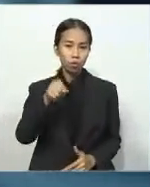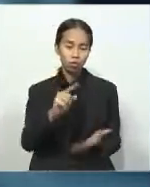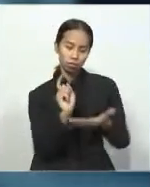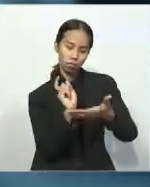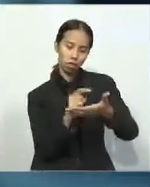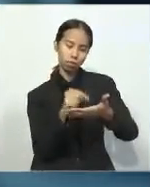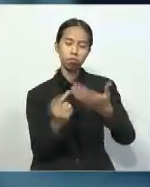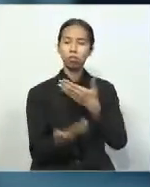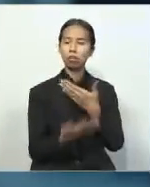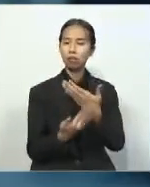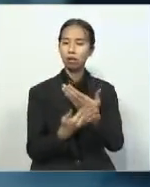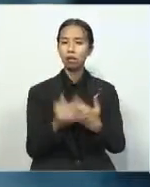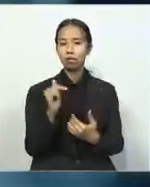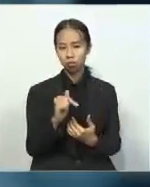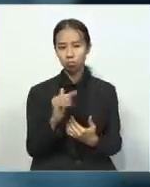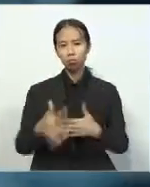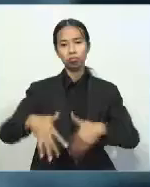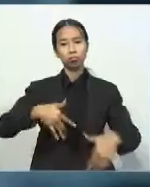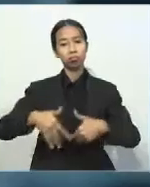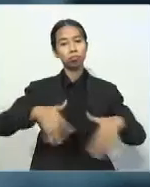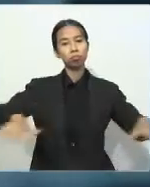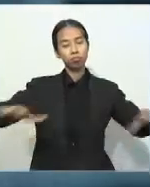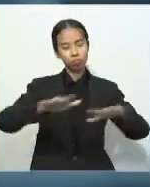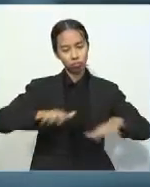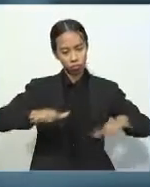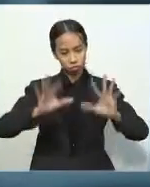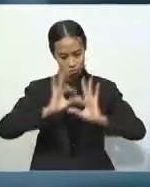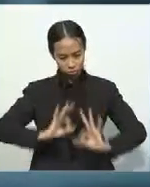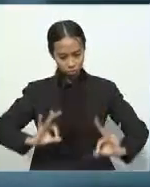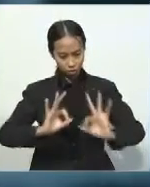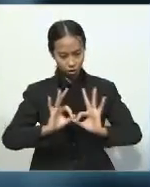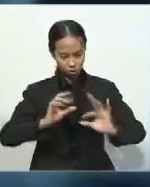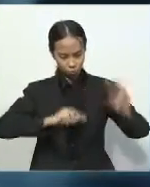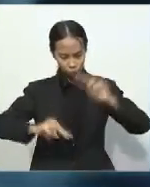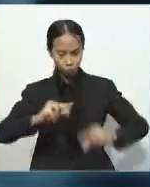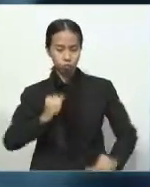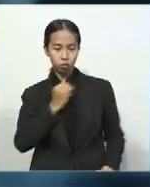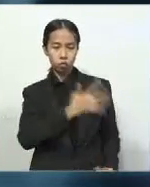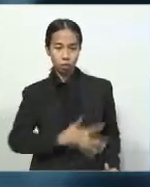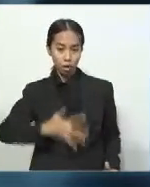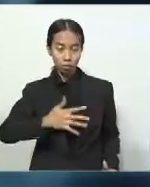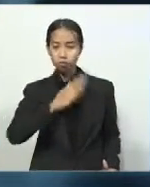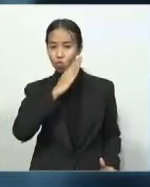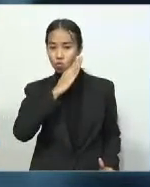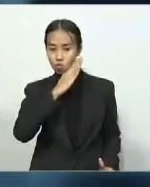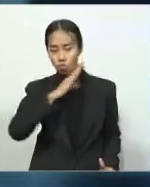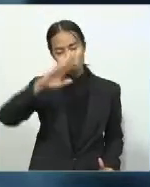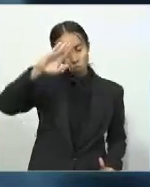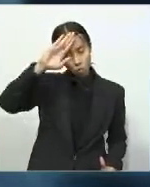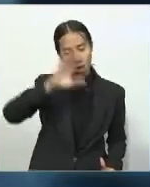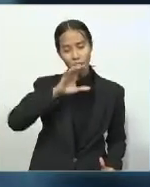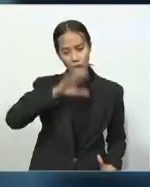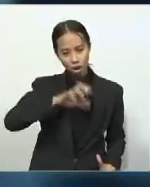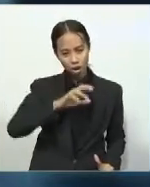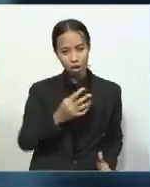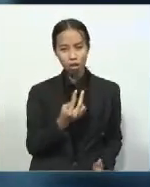ไปเขาก็จะขึ้นเตือนมาเลยว่าประชาชนทั่วไปควรเฝ้าระวังสุขภาพถ้ามีอาการเบื้องต้นอย่างเช่น ไอ